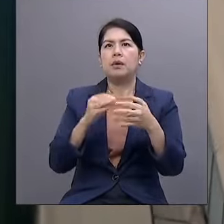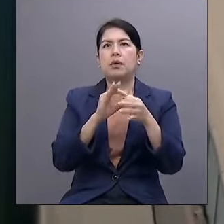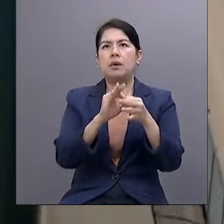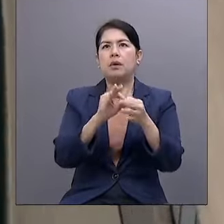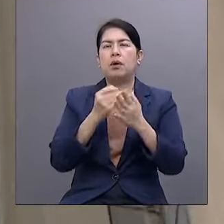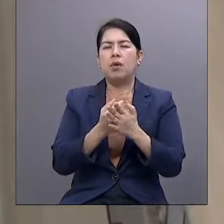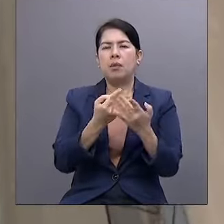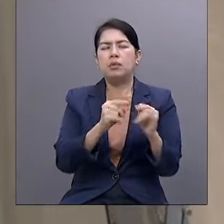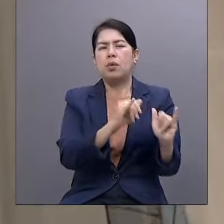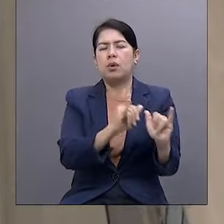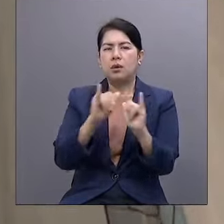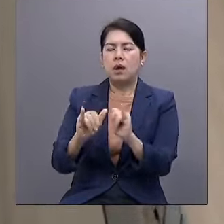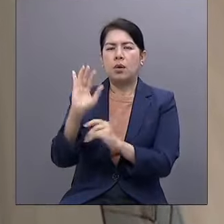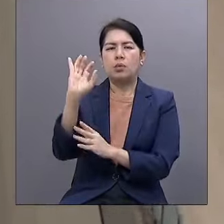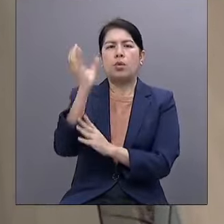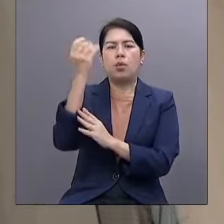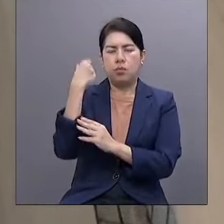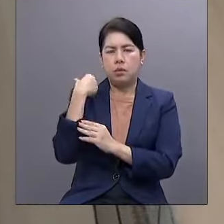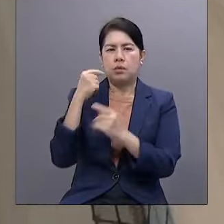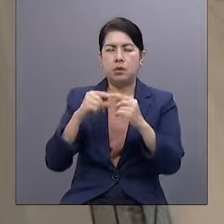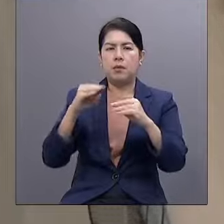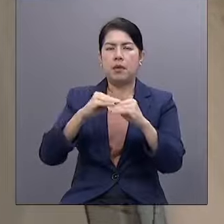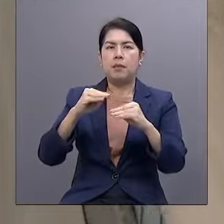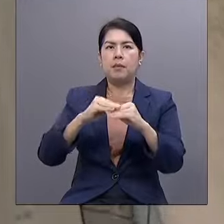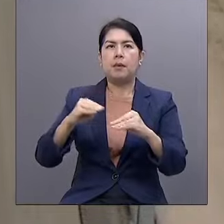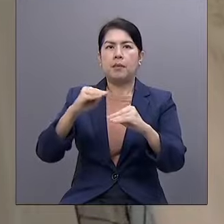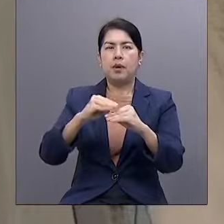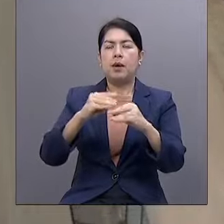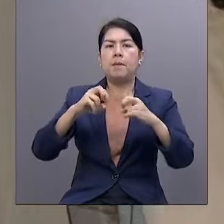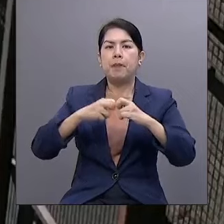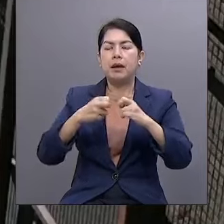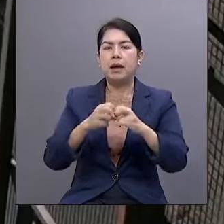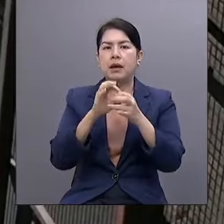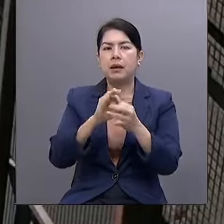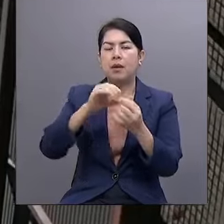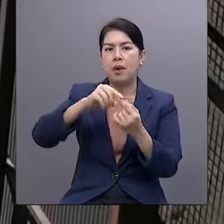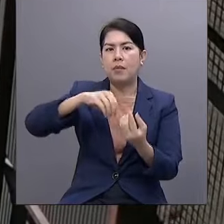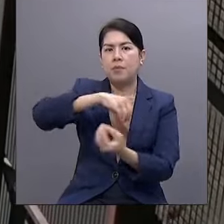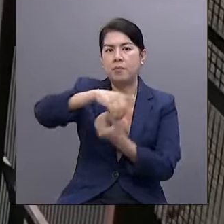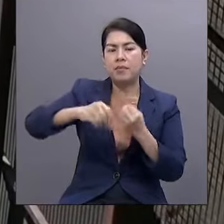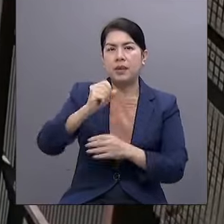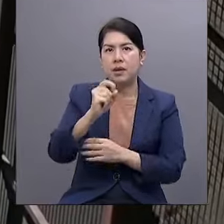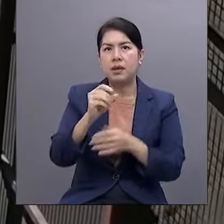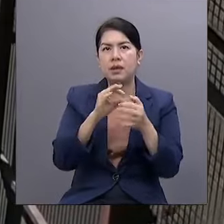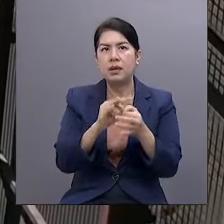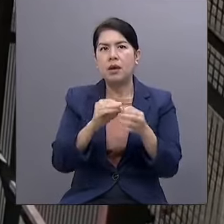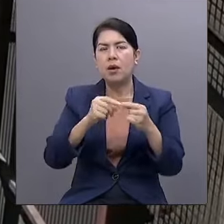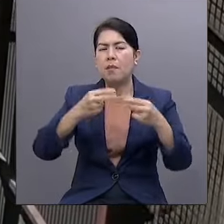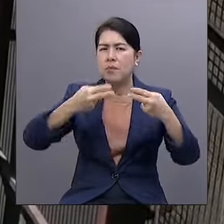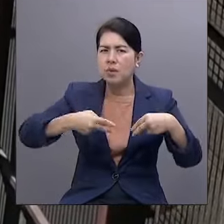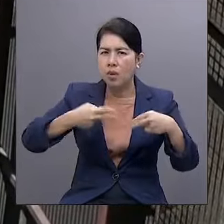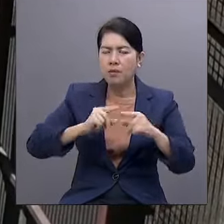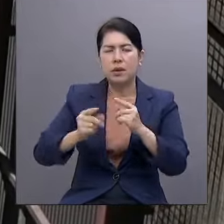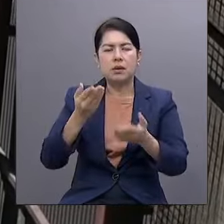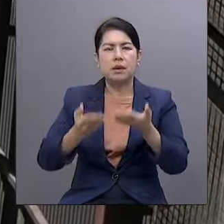งเพิ่มสูงขึ้นในช่วงไม่กี่ปีที่ผ่านมาเนื่องจากวิกฤตเศรษฐกิจสงครามและความรุนแรงในหลายประเทศค่ะทำให้ละตินอเม